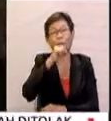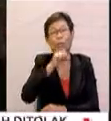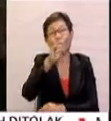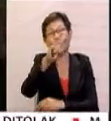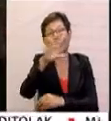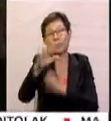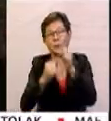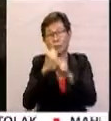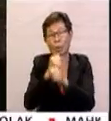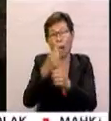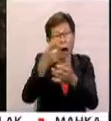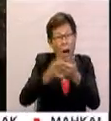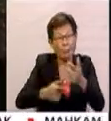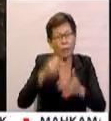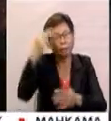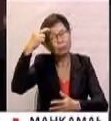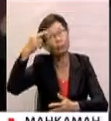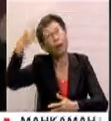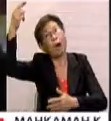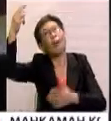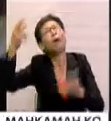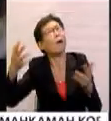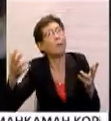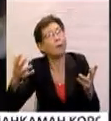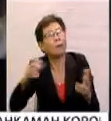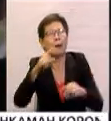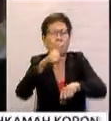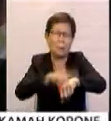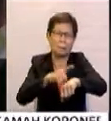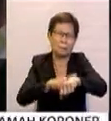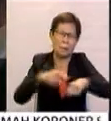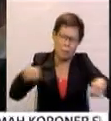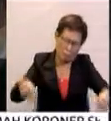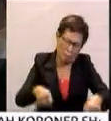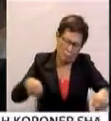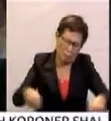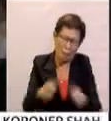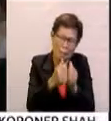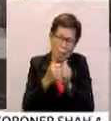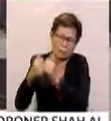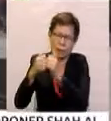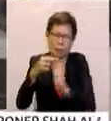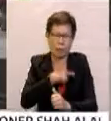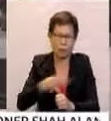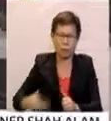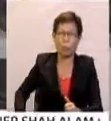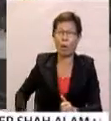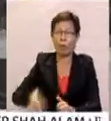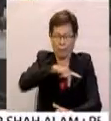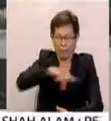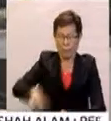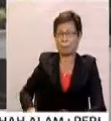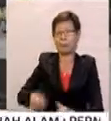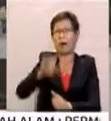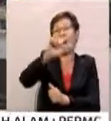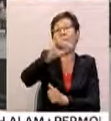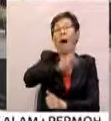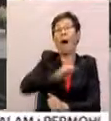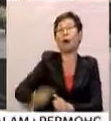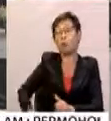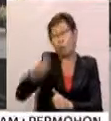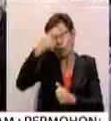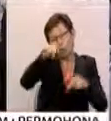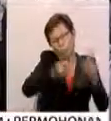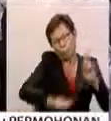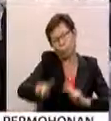tahun, berkata apa yang dirindukan nanti adalah saat beliau memasak bersama-sama Raja Permaisuri Agong untuk